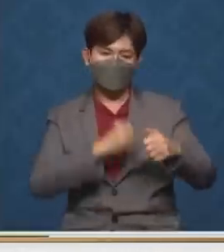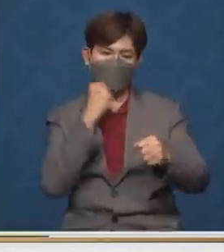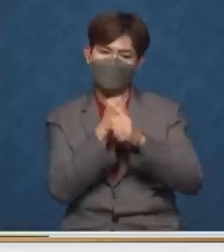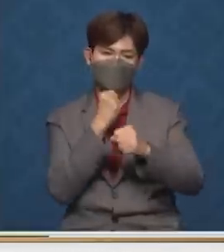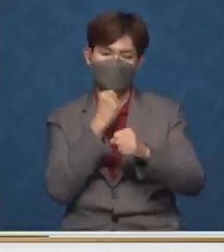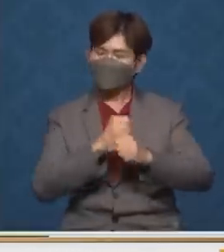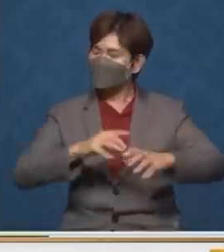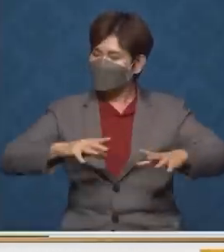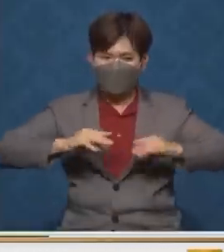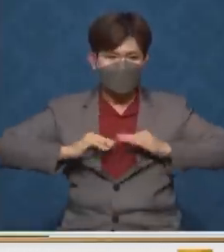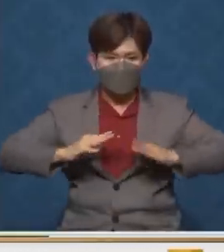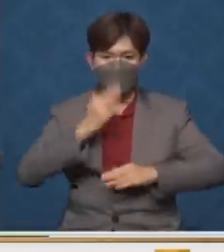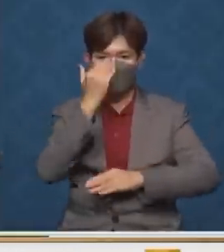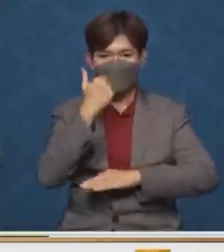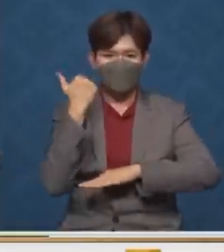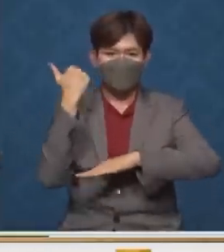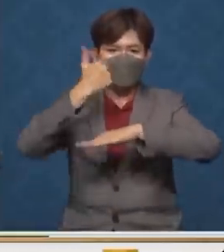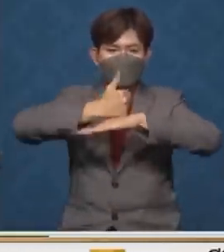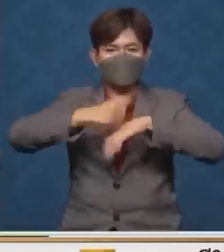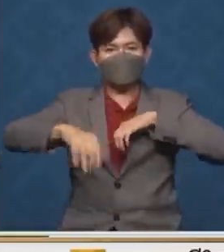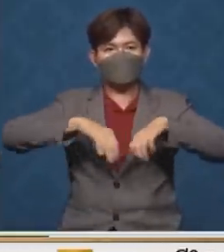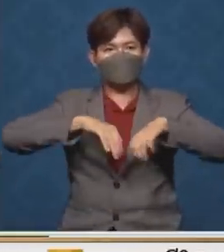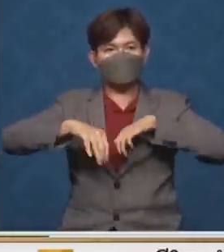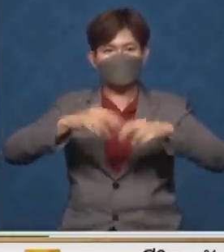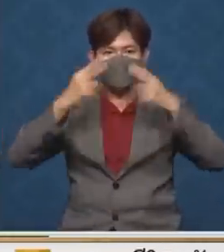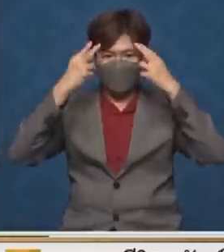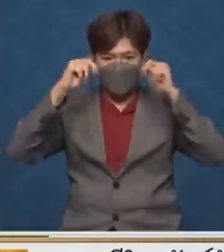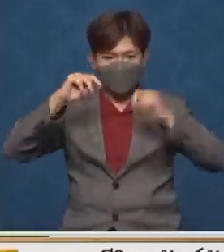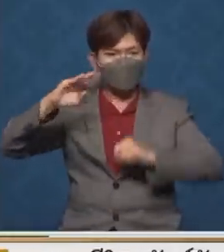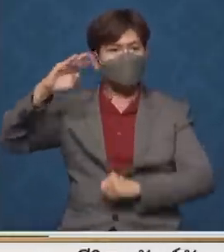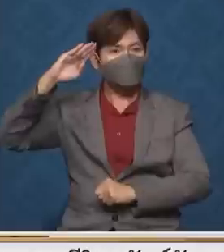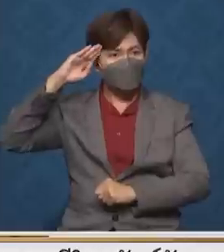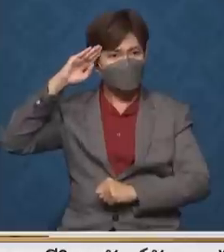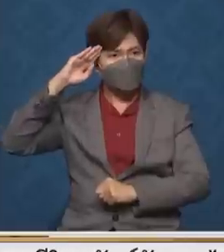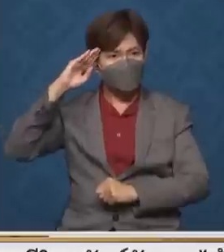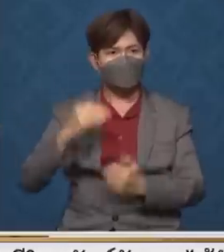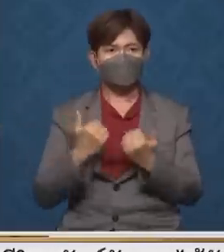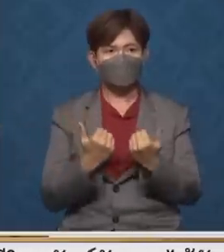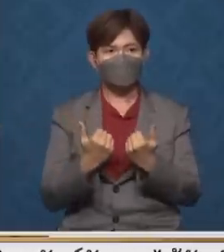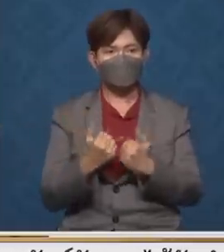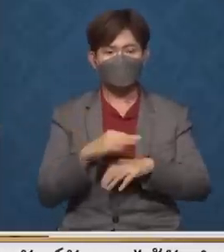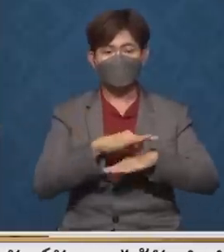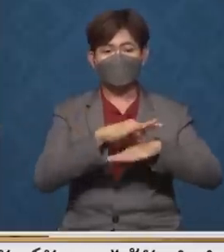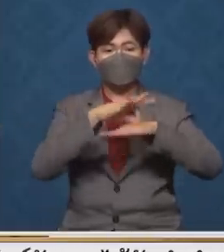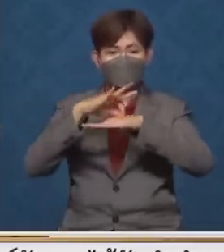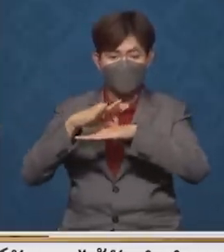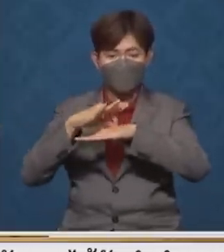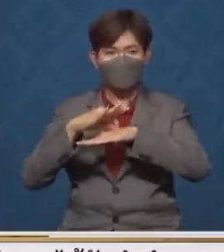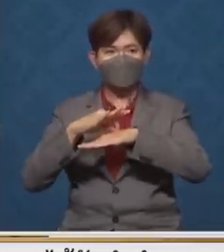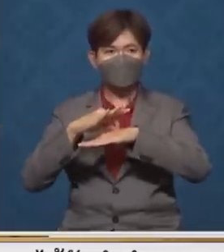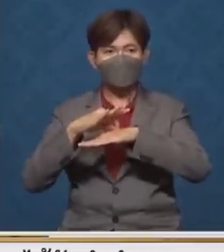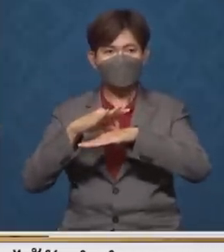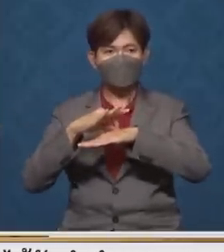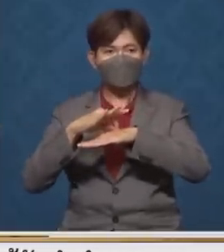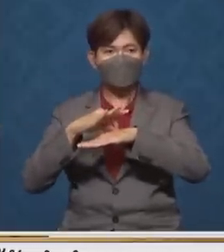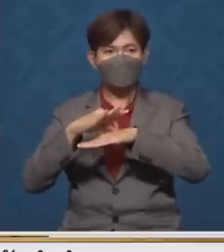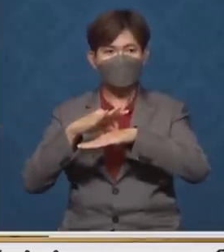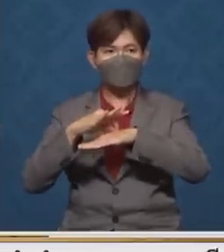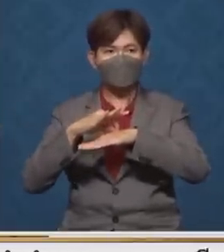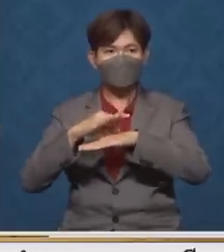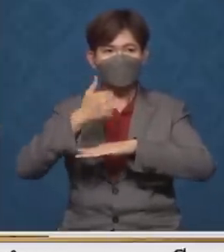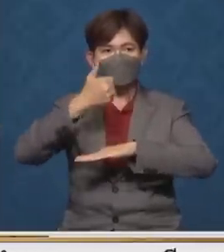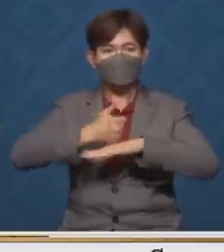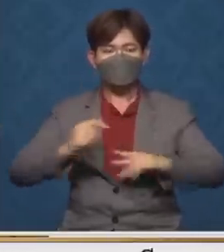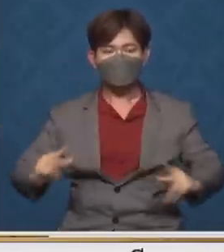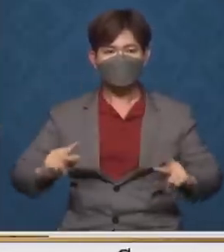อชาที่เป็นผู้นำสูงสุดในภาณะในยกรธบนตีและอีจำแหน่งนึงท่านก็เป็นรธบนตี